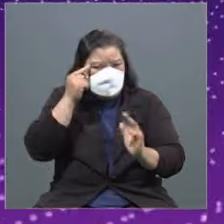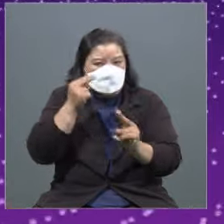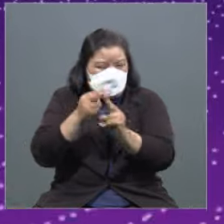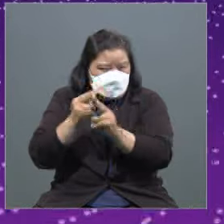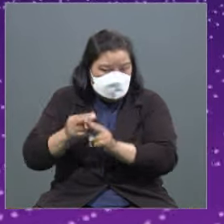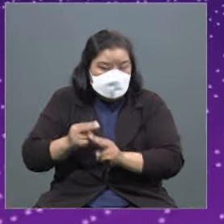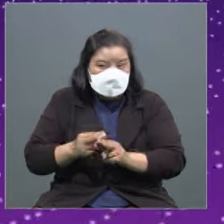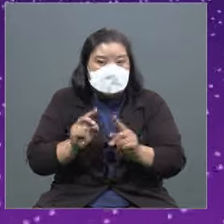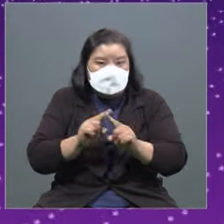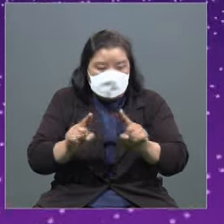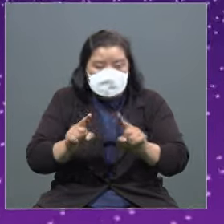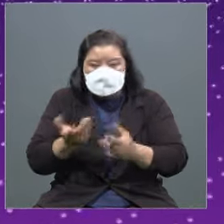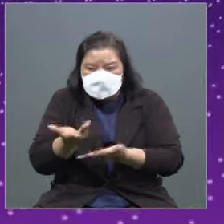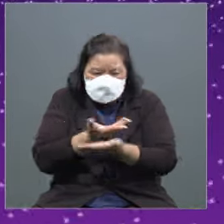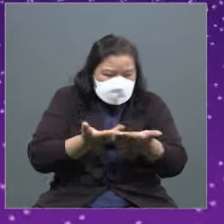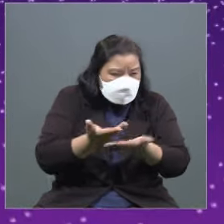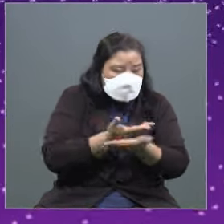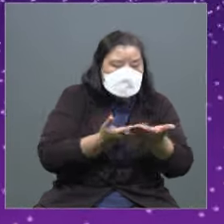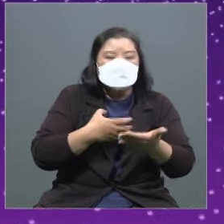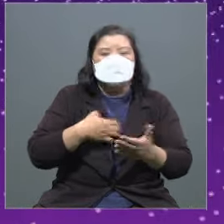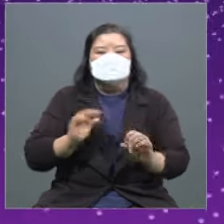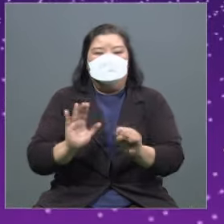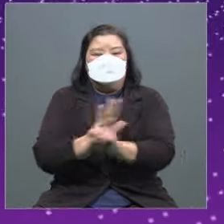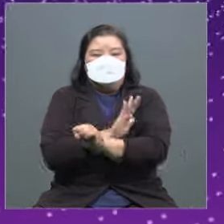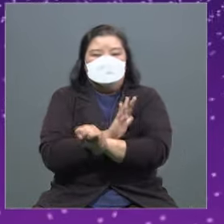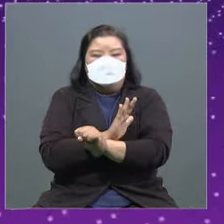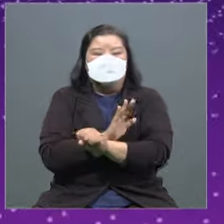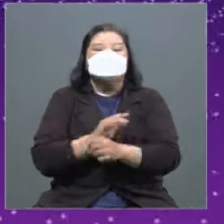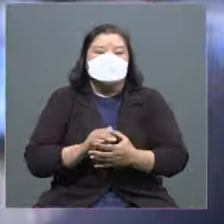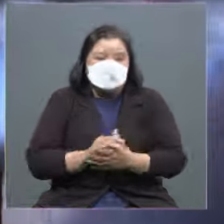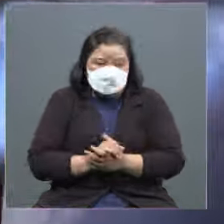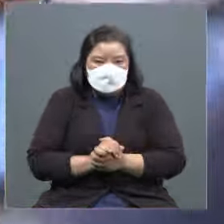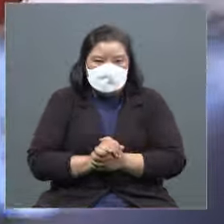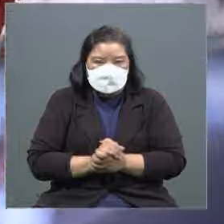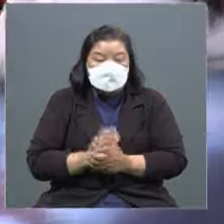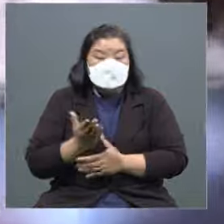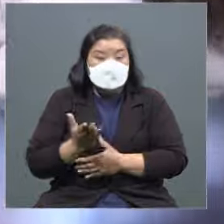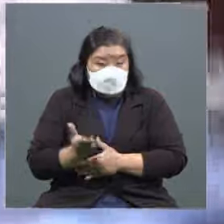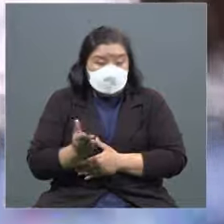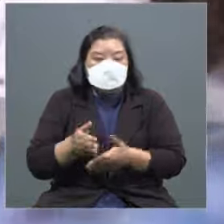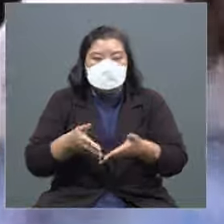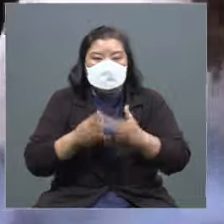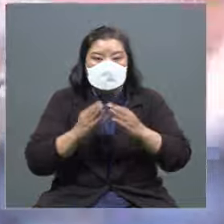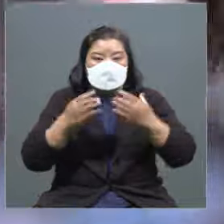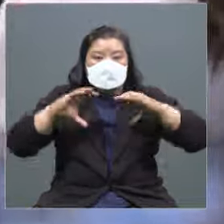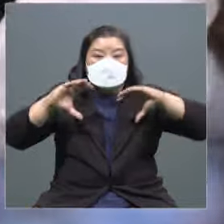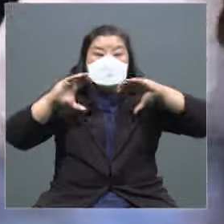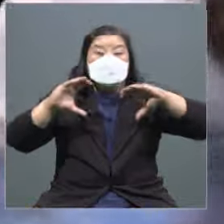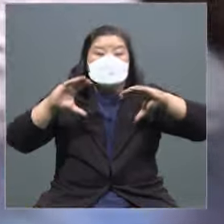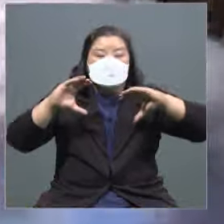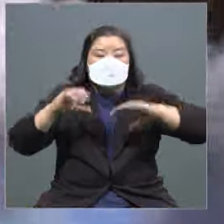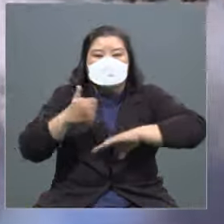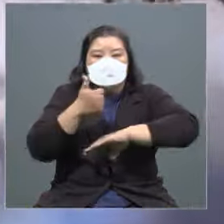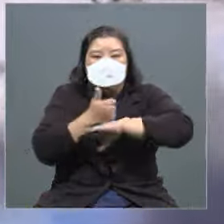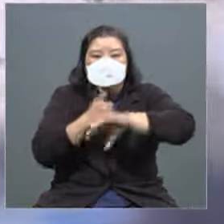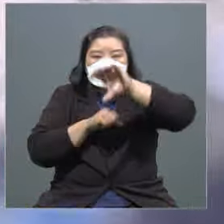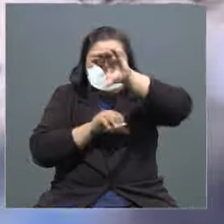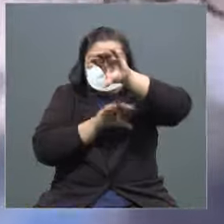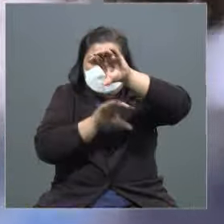คุยให้ครบกับทุกฝ่ายด้วยนะฮะสำหรับความคืบหน้านะครับการจัดตั้งรัฐบาลนะครับเอ่อคณะรัฐมนตรีนะครับ